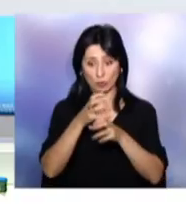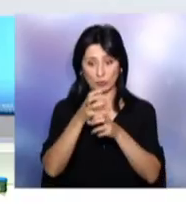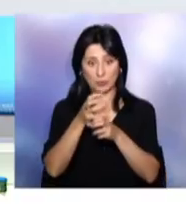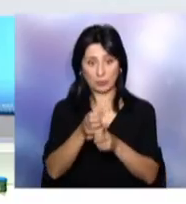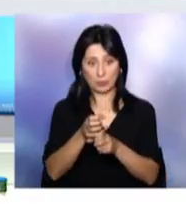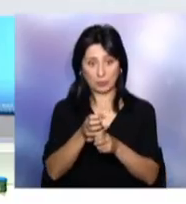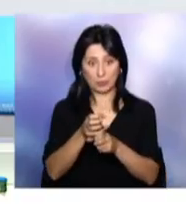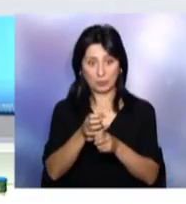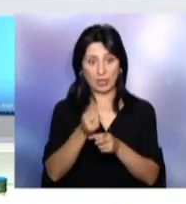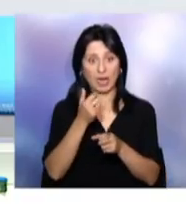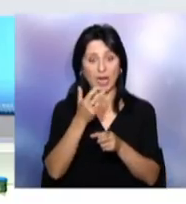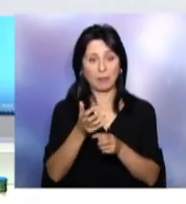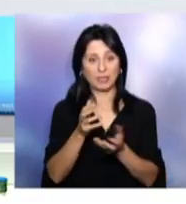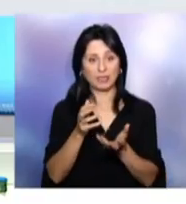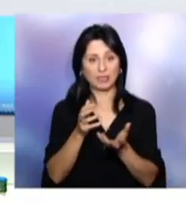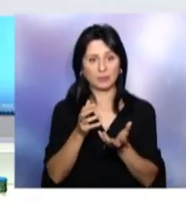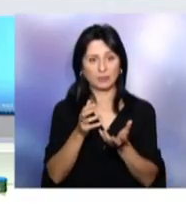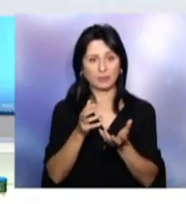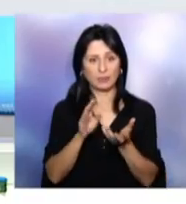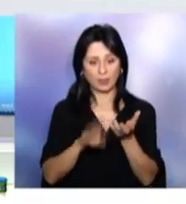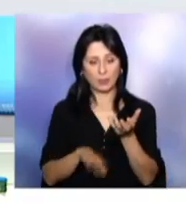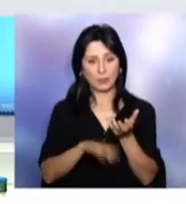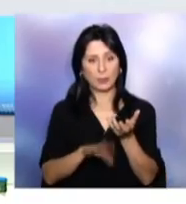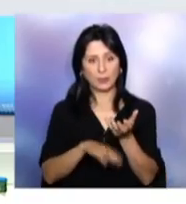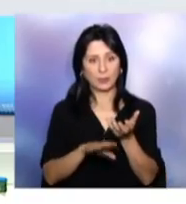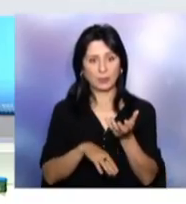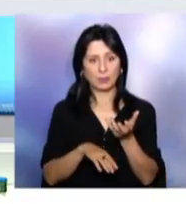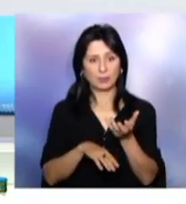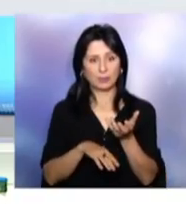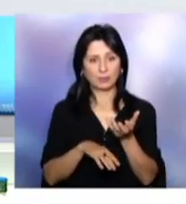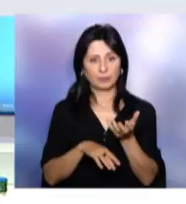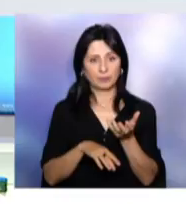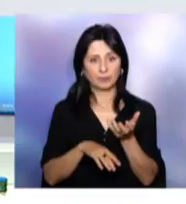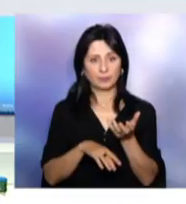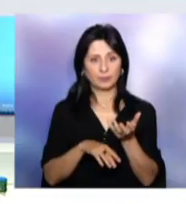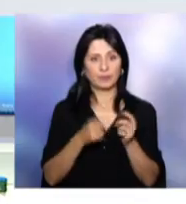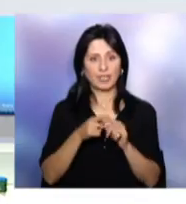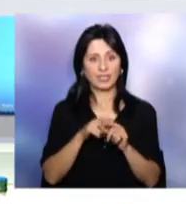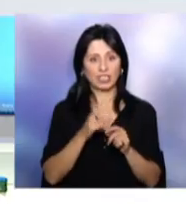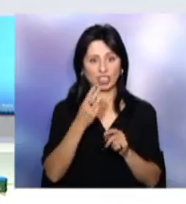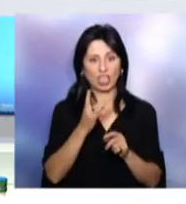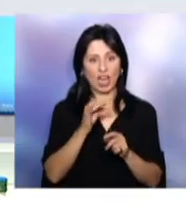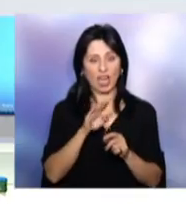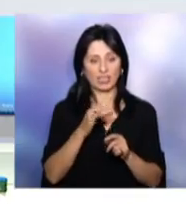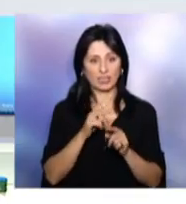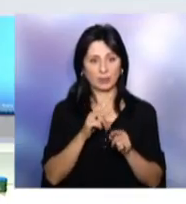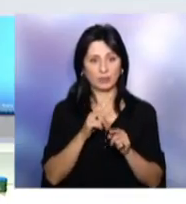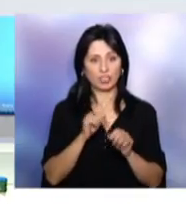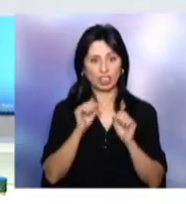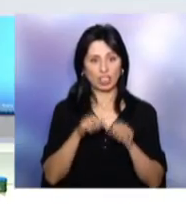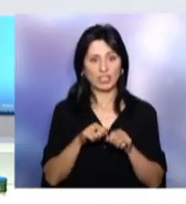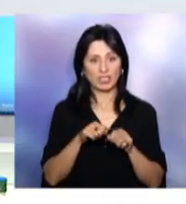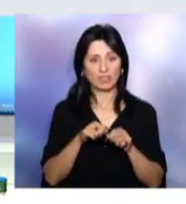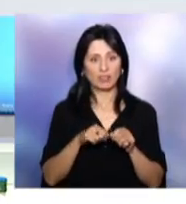აუცილებლად შენიშნავდით რამდენია გამოყოფილი ყვითელი სითხე. ეს არის შრატი, რომელმაც